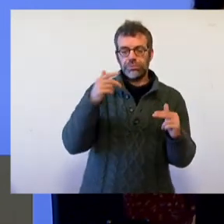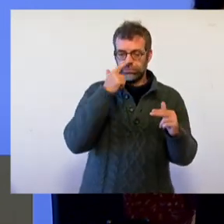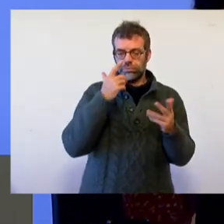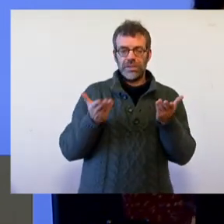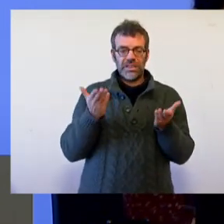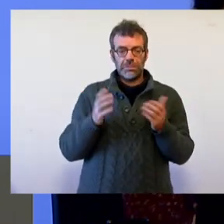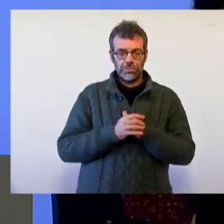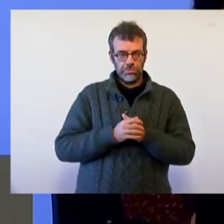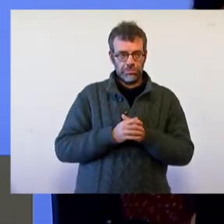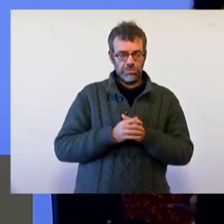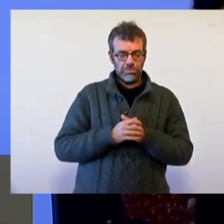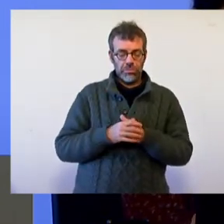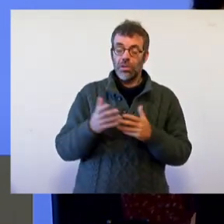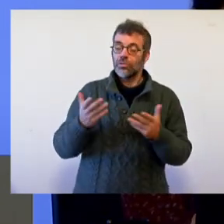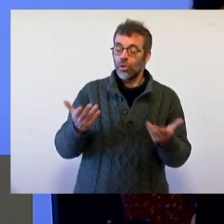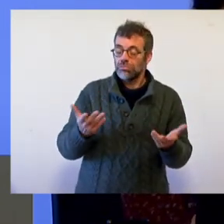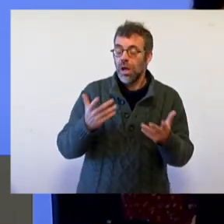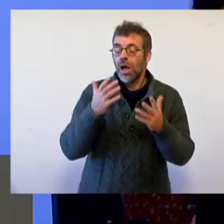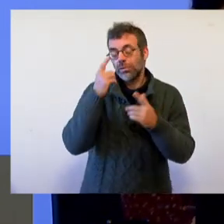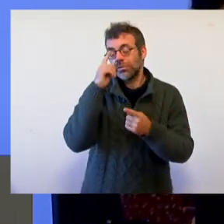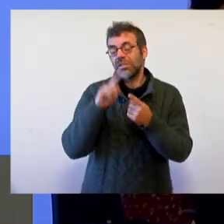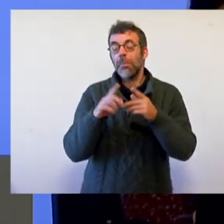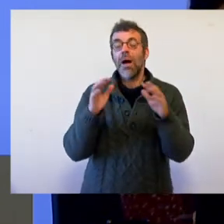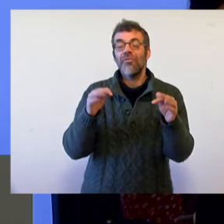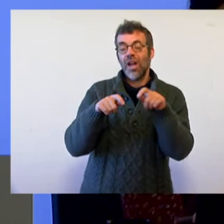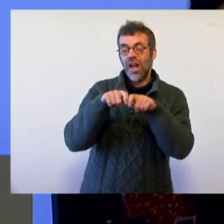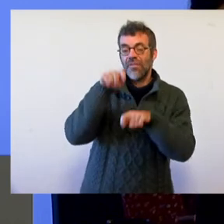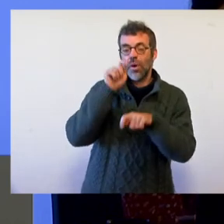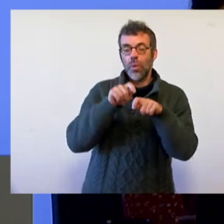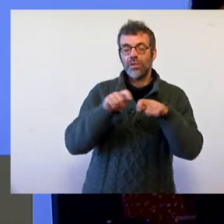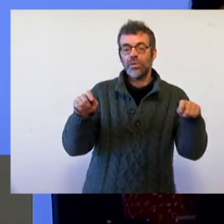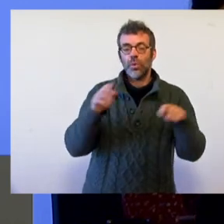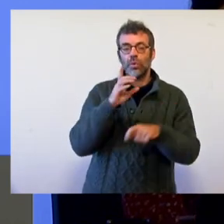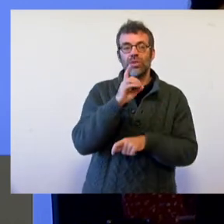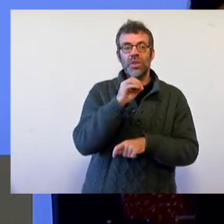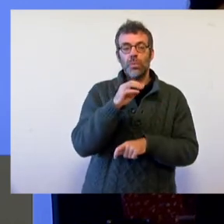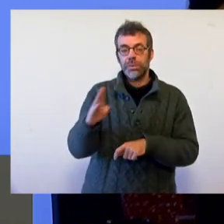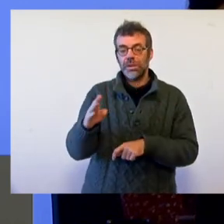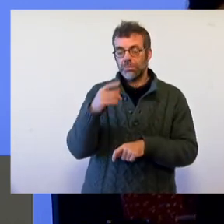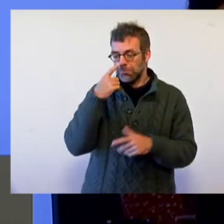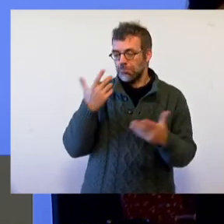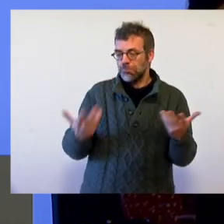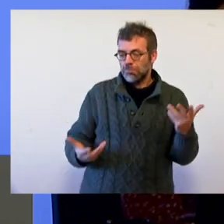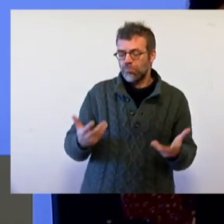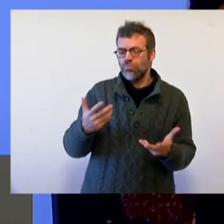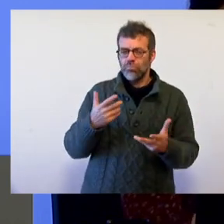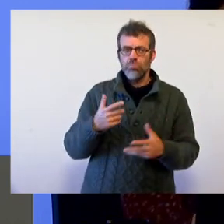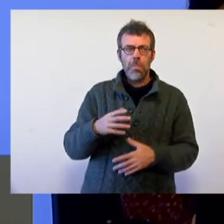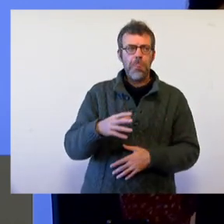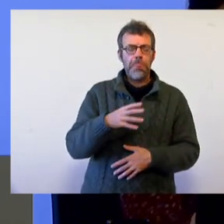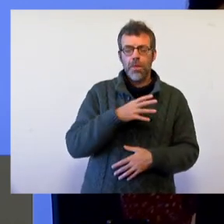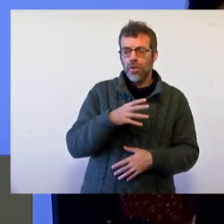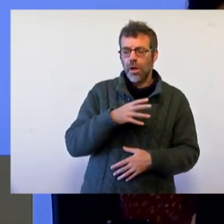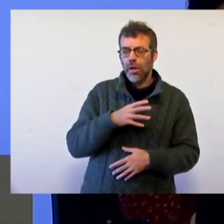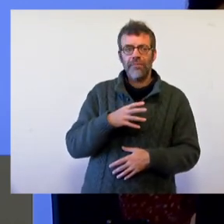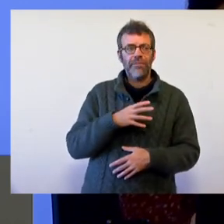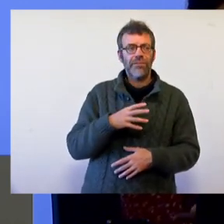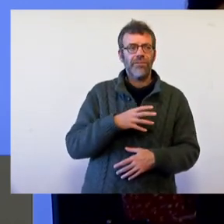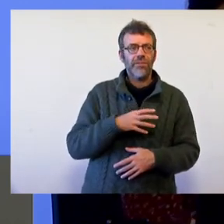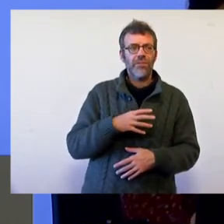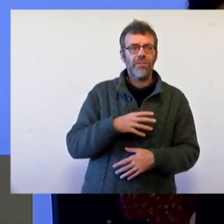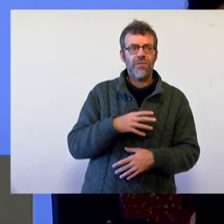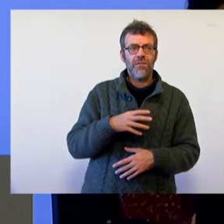de l'évaluation, je crois que quand on est dans certains endroits de la ville, on commence à voir arriver les pistes cyclables. Dans un certain nombre d'écoles, on voit